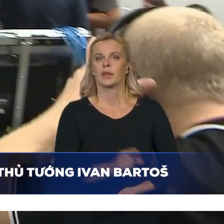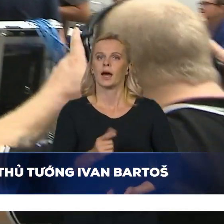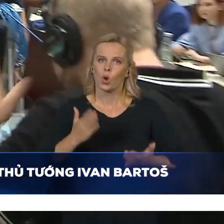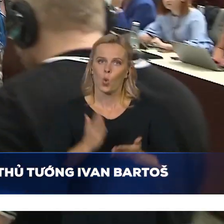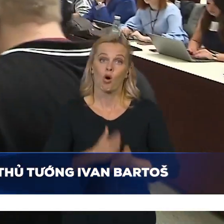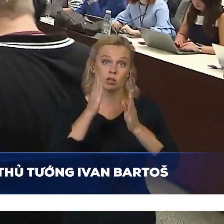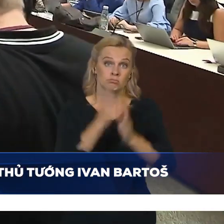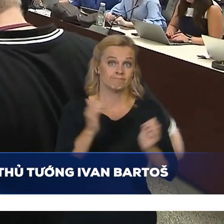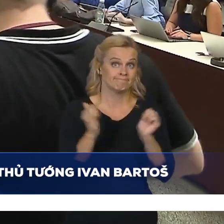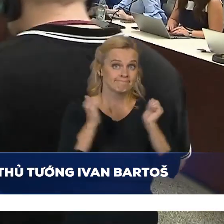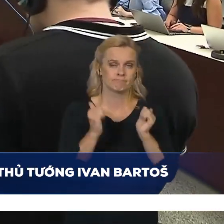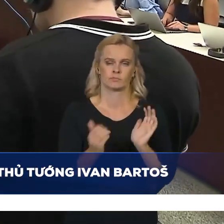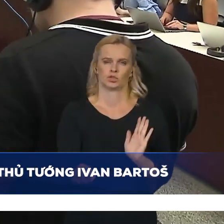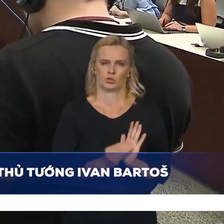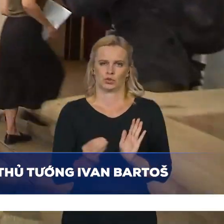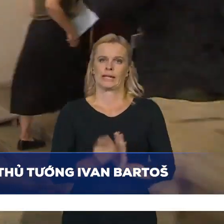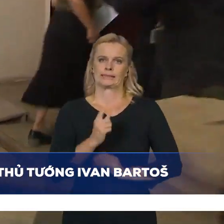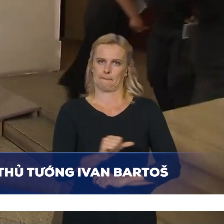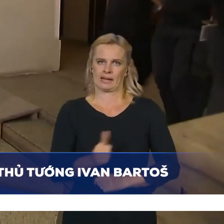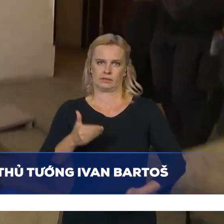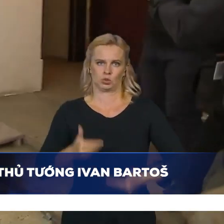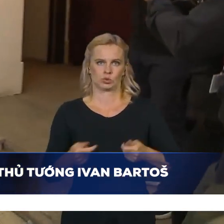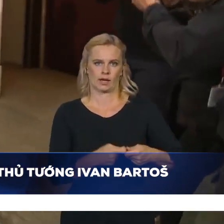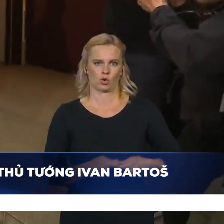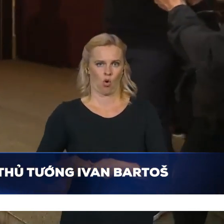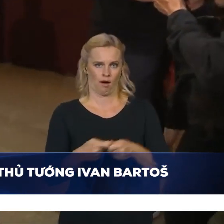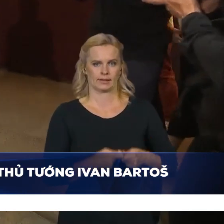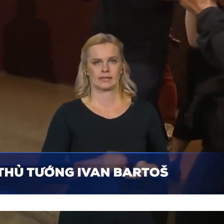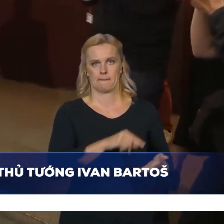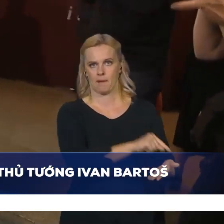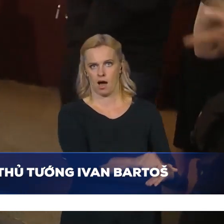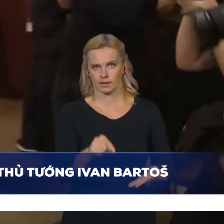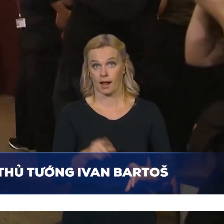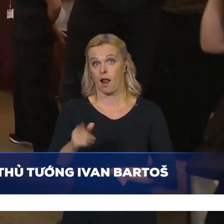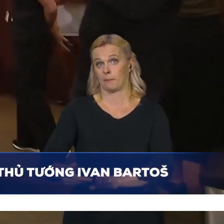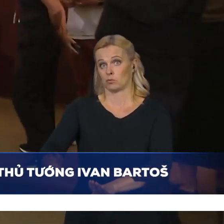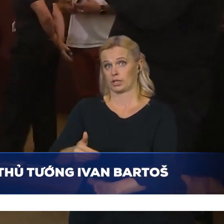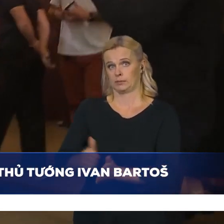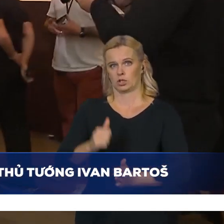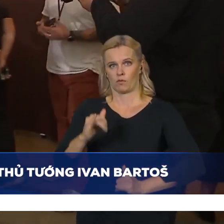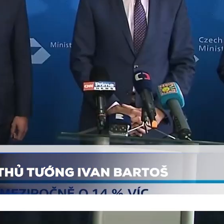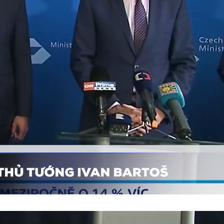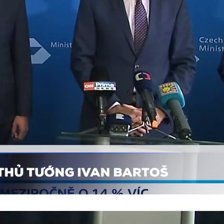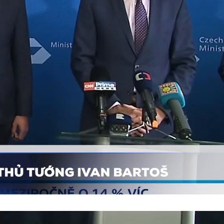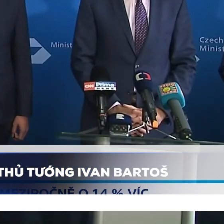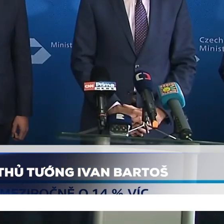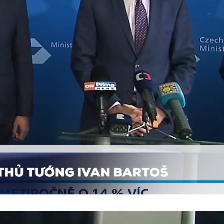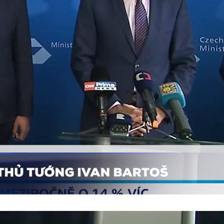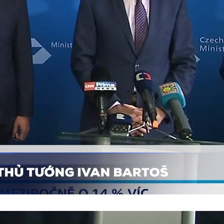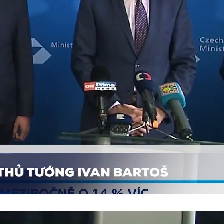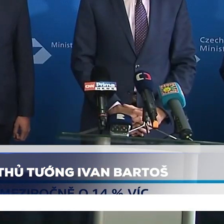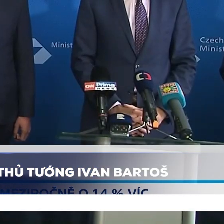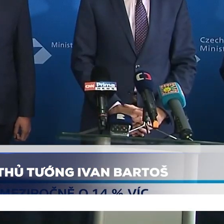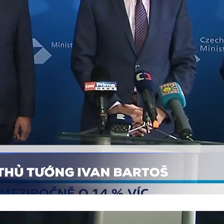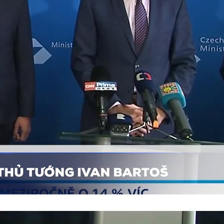liên minh và Tổng thống Pavel về quyết định của mình. Thủ tướng sẽ chính thức gặp mặt ông Bartosz và Chủ tịch các đảng liên minh vào thứ Hai tới đây. Kể